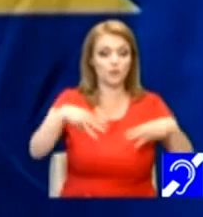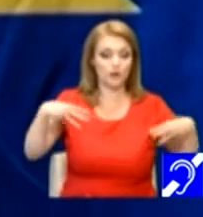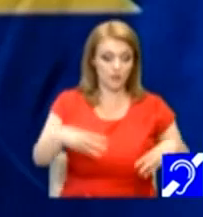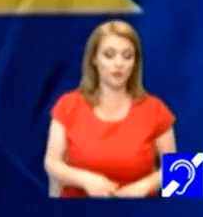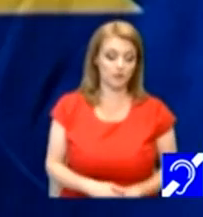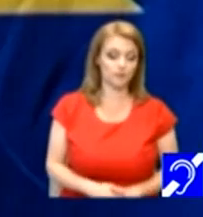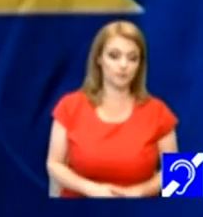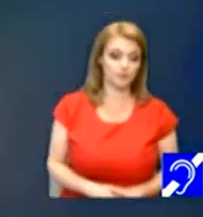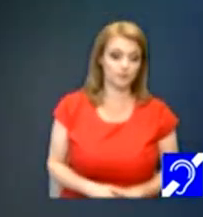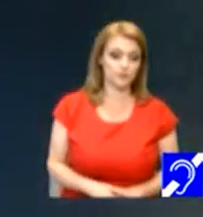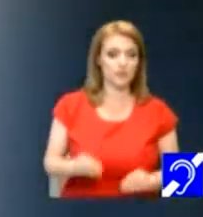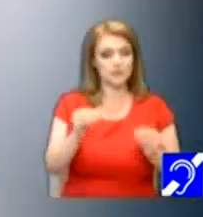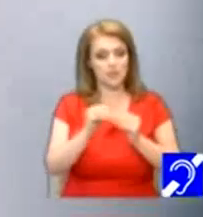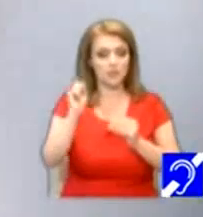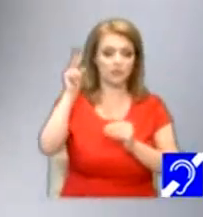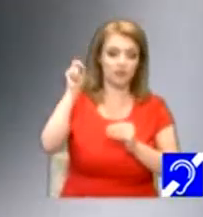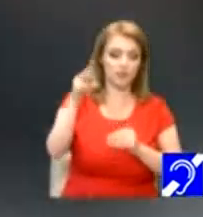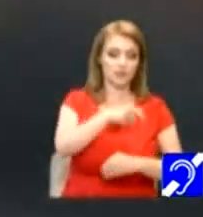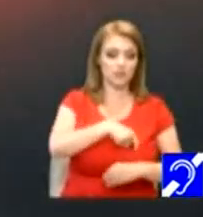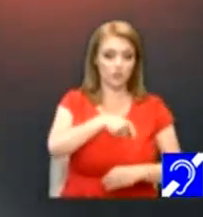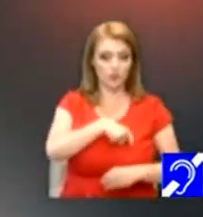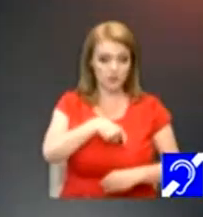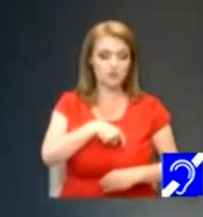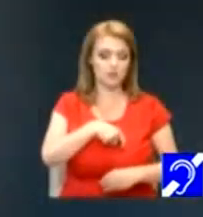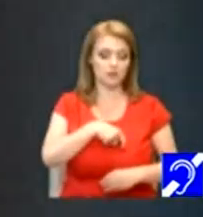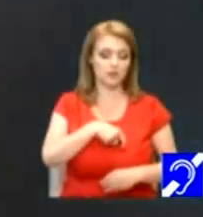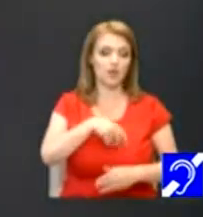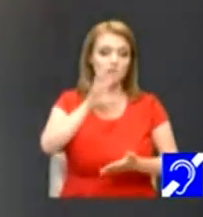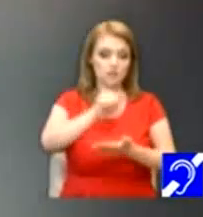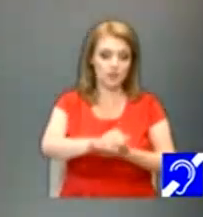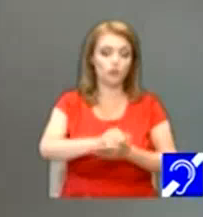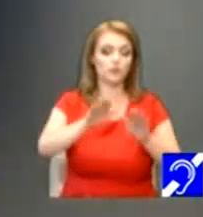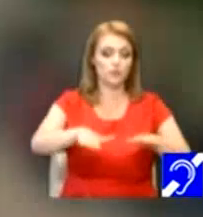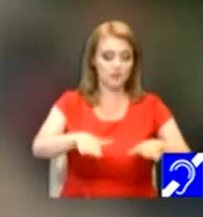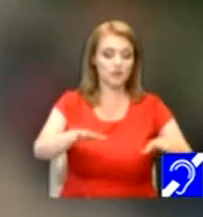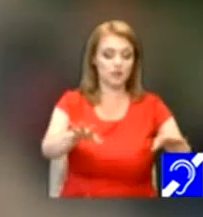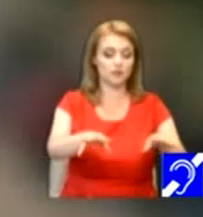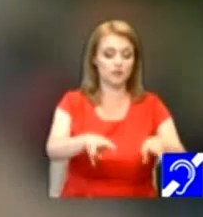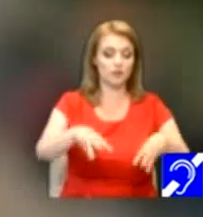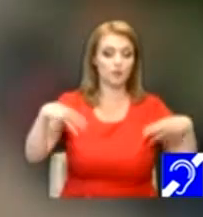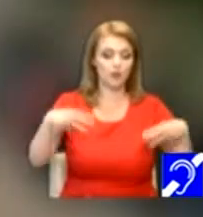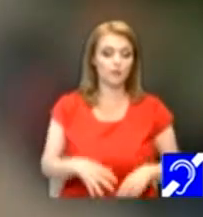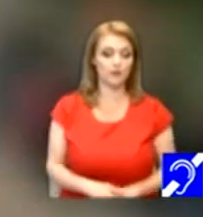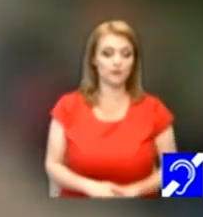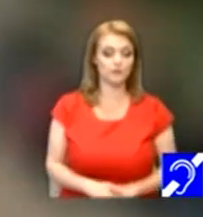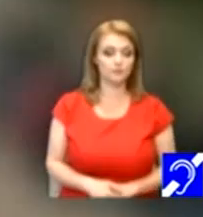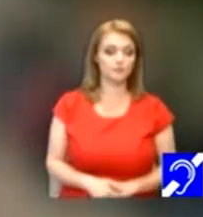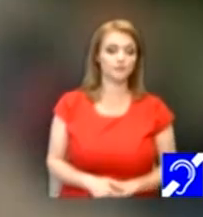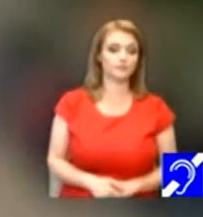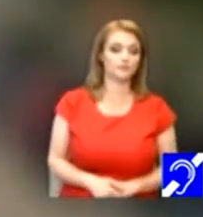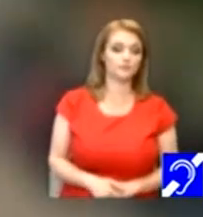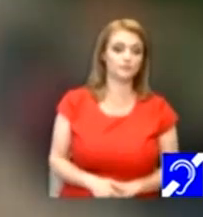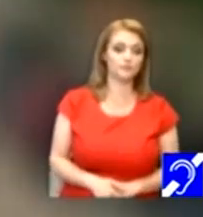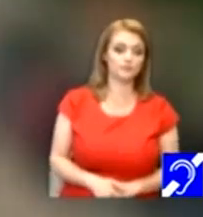deputați, 12 deputați, 13 deputați vor aduce alegătorii din afara